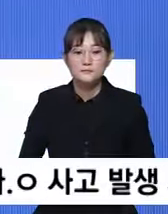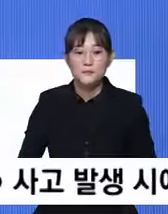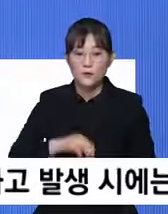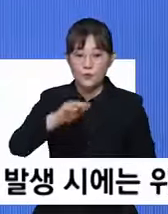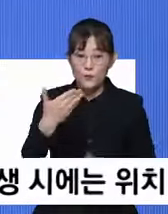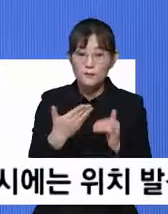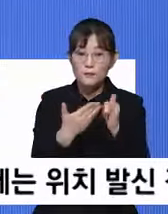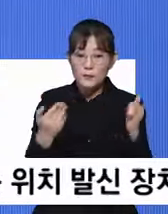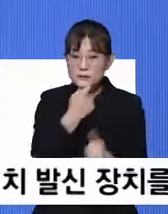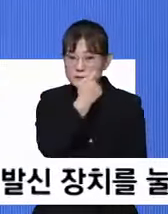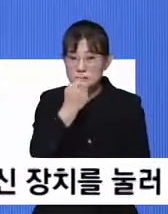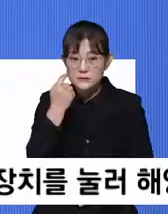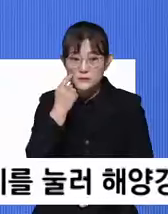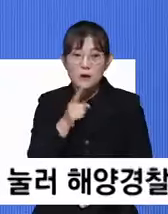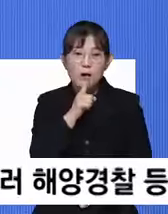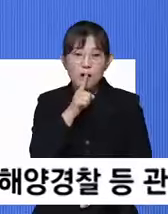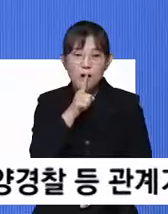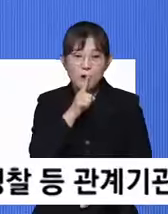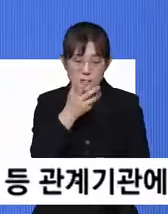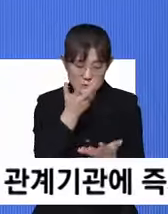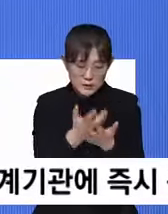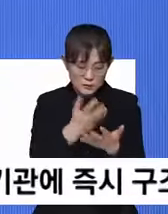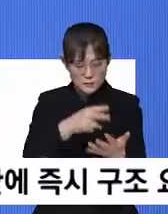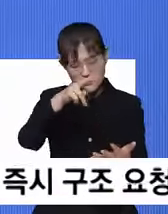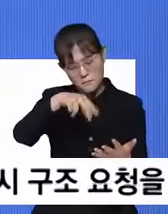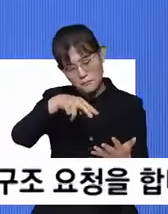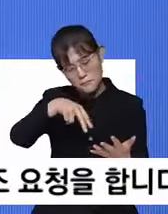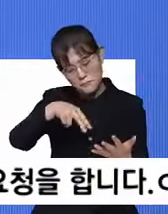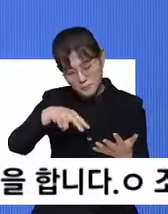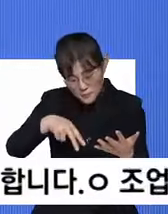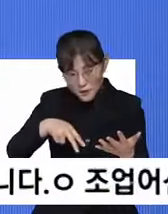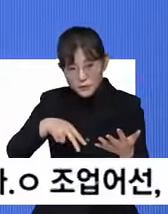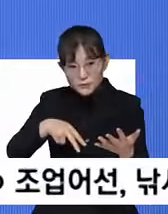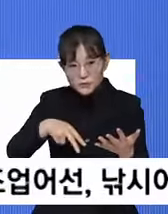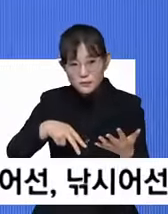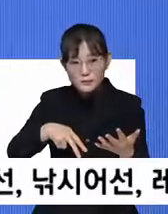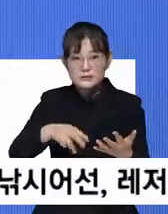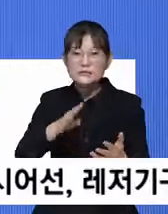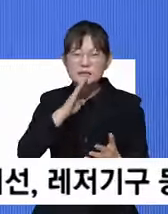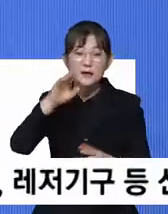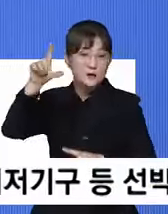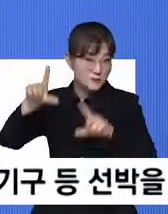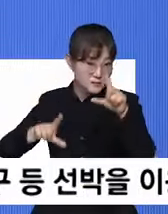읽으면서 정말 일어났던 그대로의 어떤 파들을